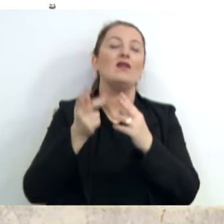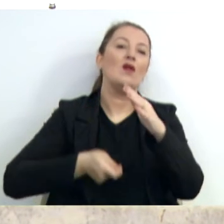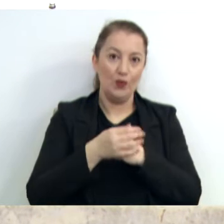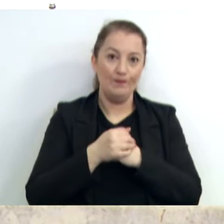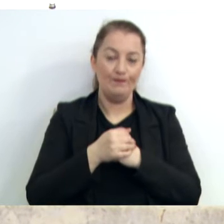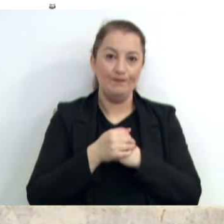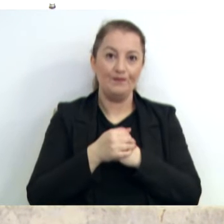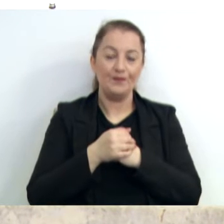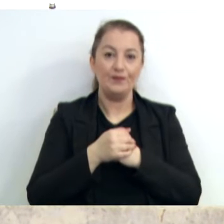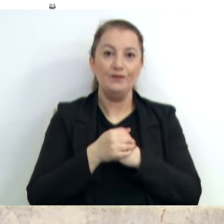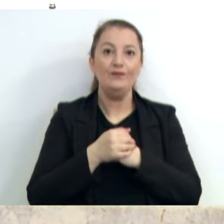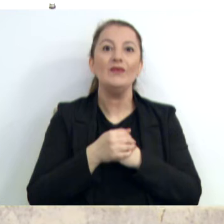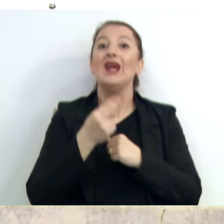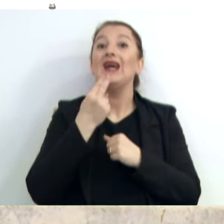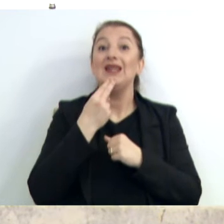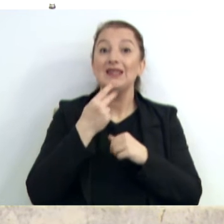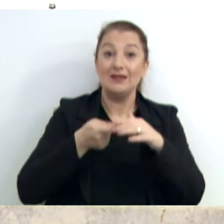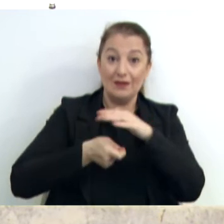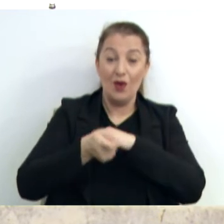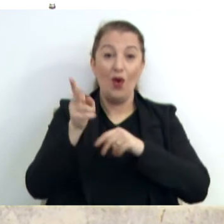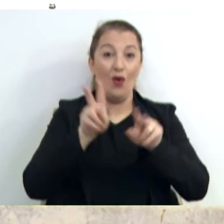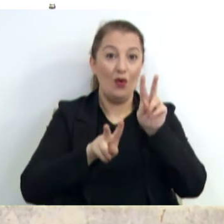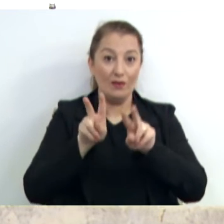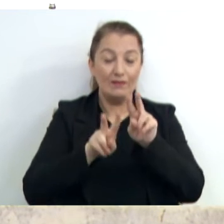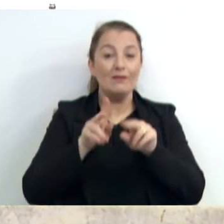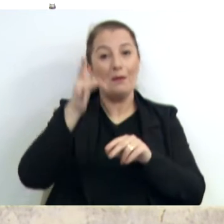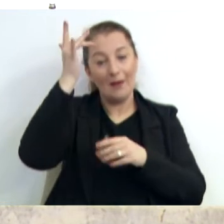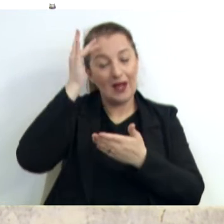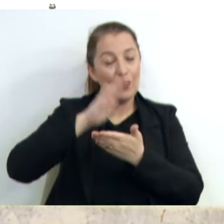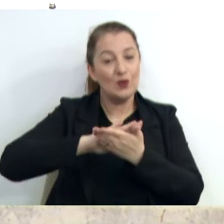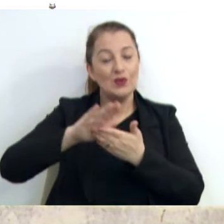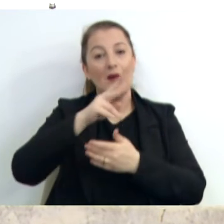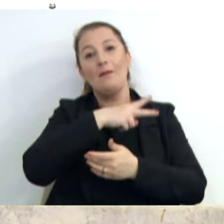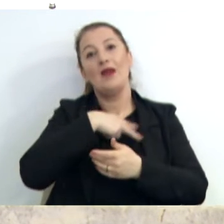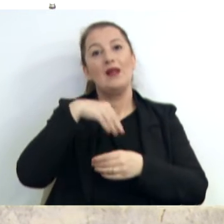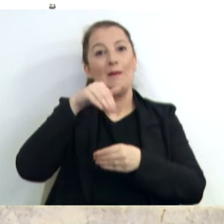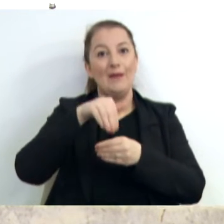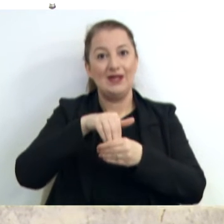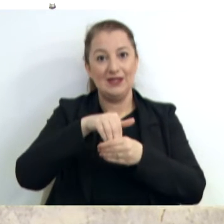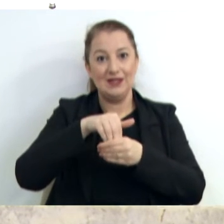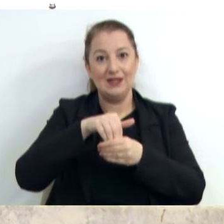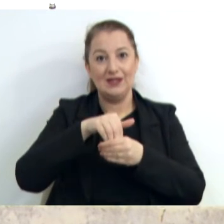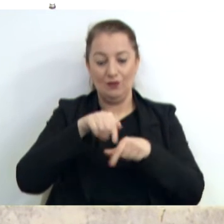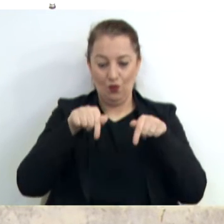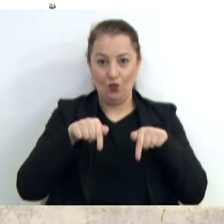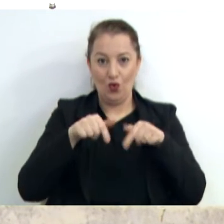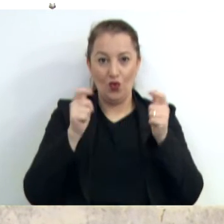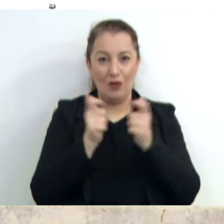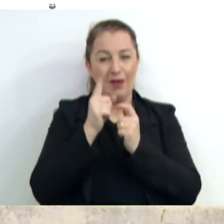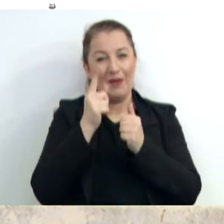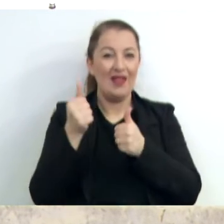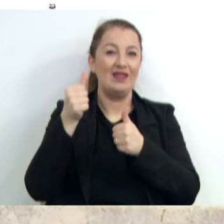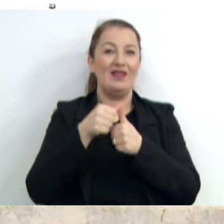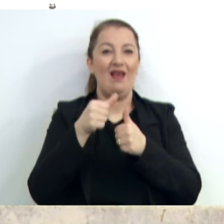lanetliyorum bir an önce gerekli tedbirlerin alındığı ve adaletin tesis edildiği